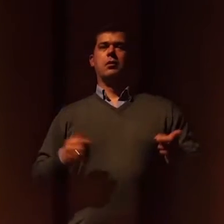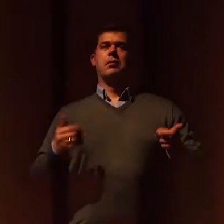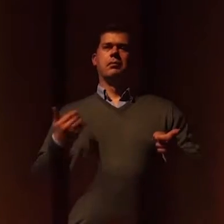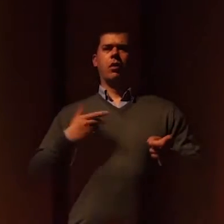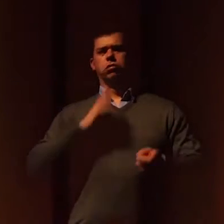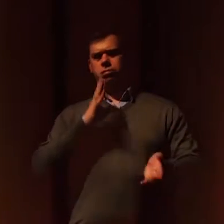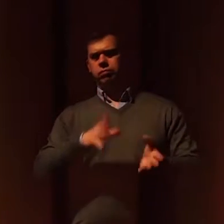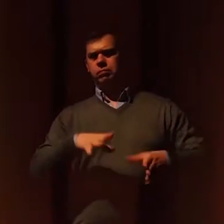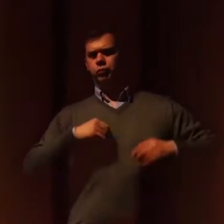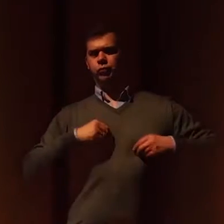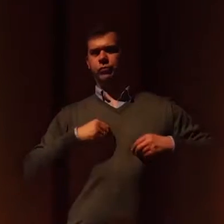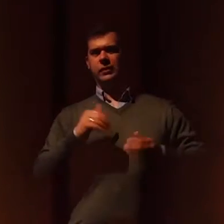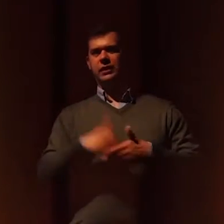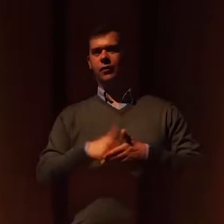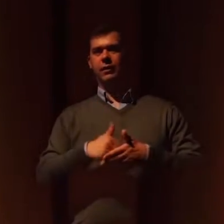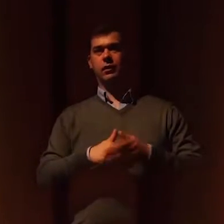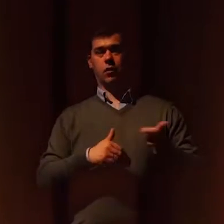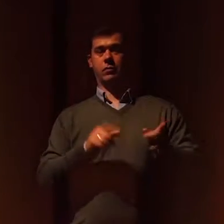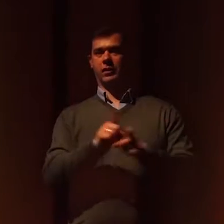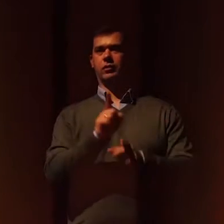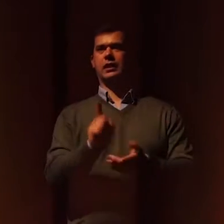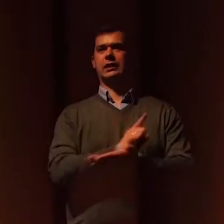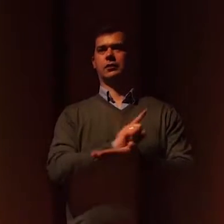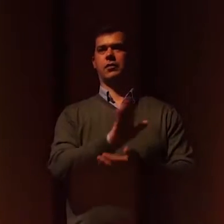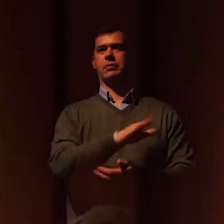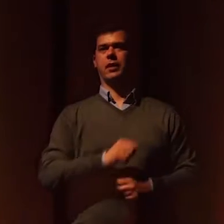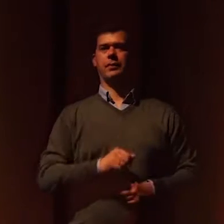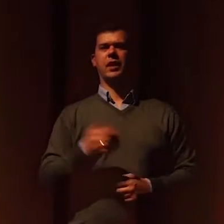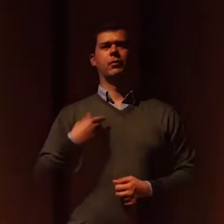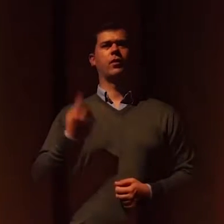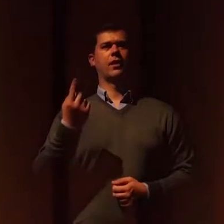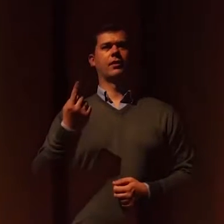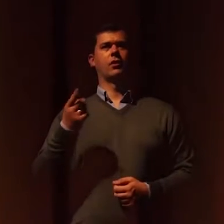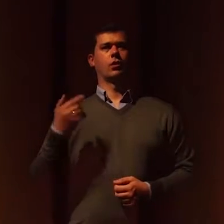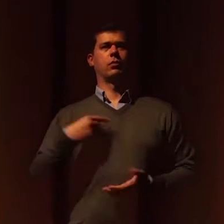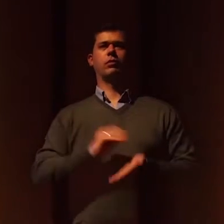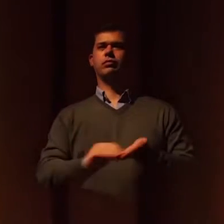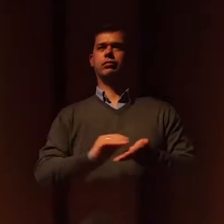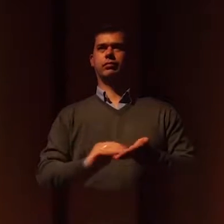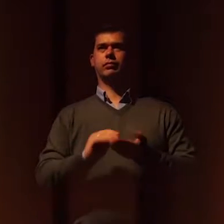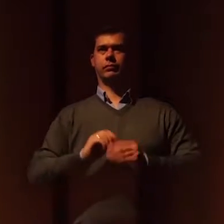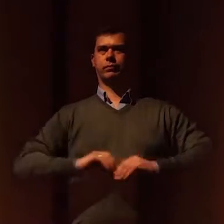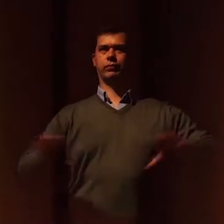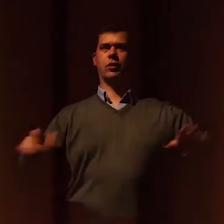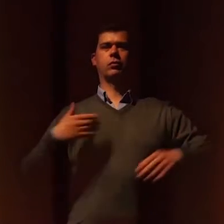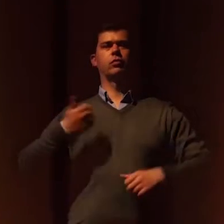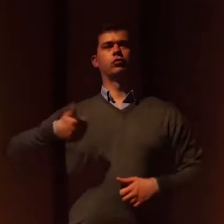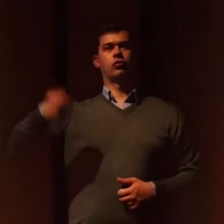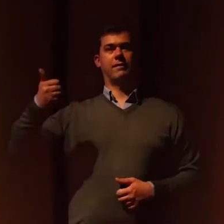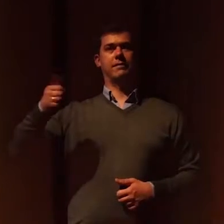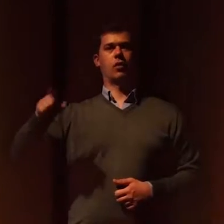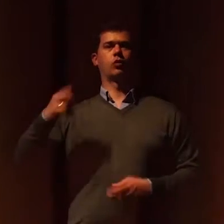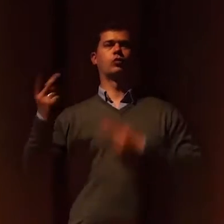przyjmują mogą być zagrożone no Jeden taki przypadek był opisywany pewien czas temu to był pracodawca który